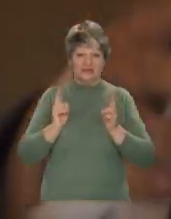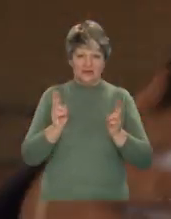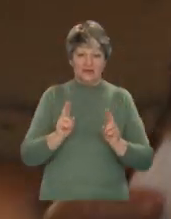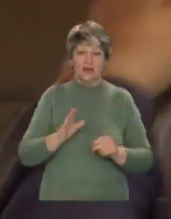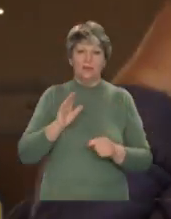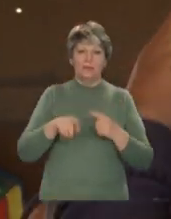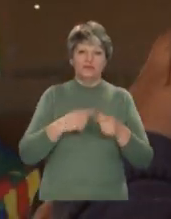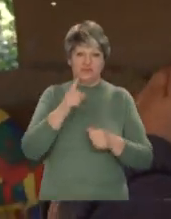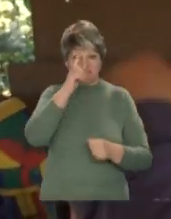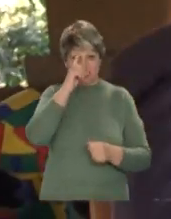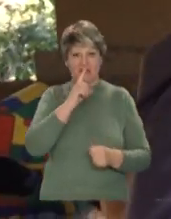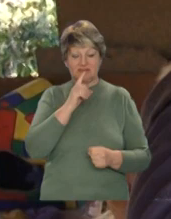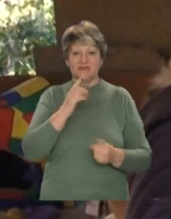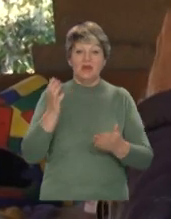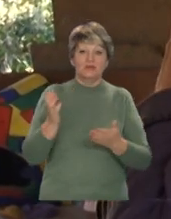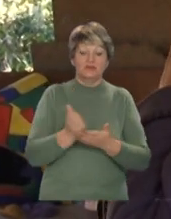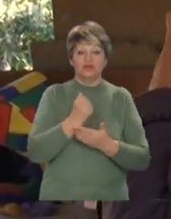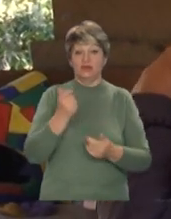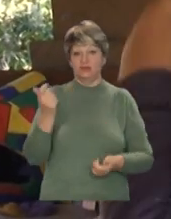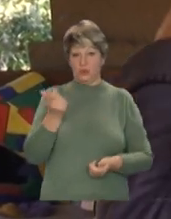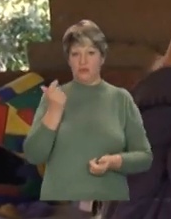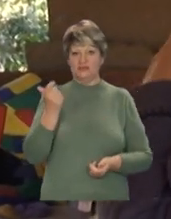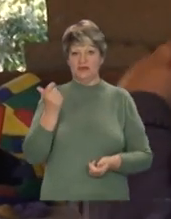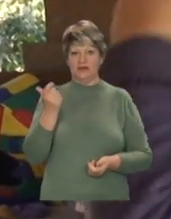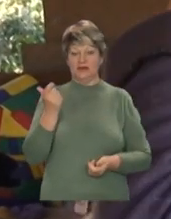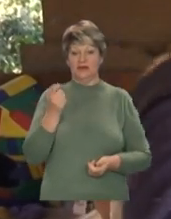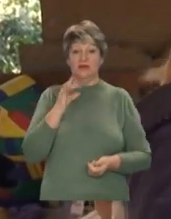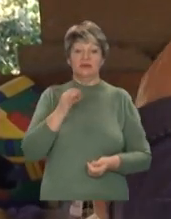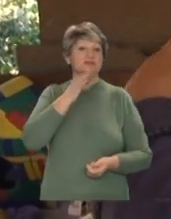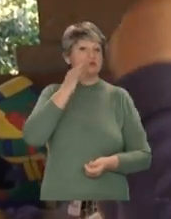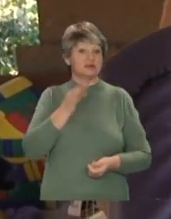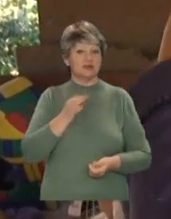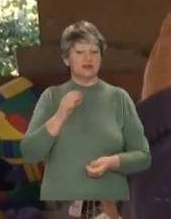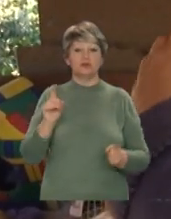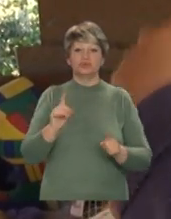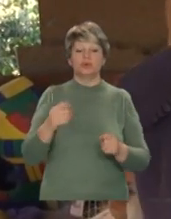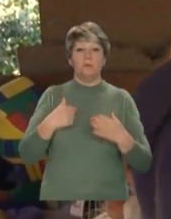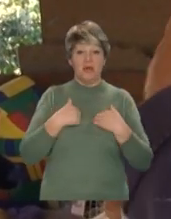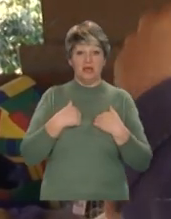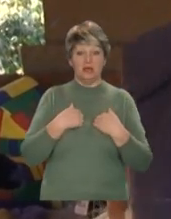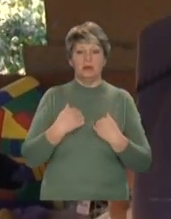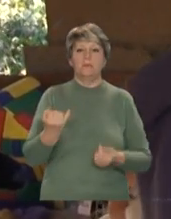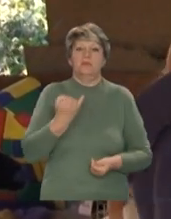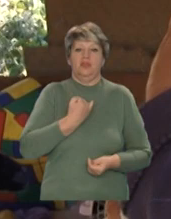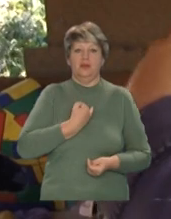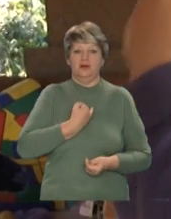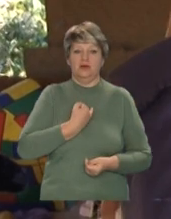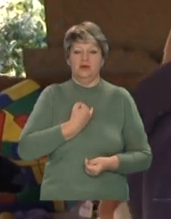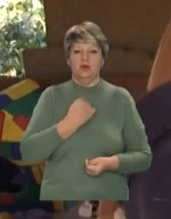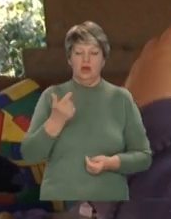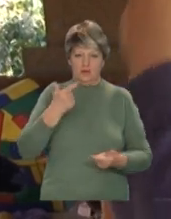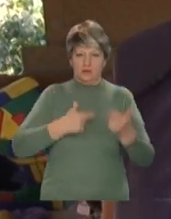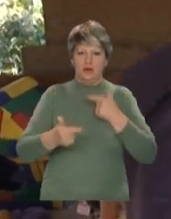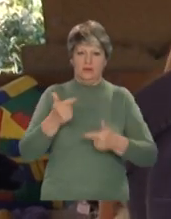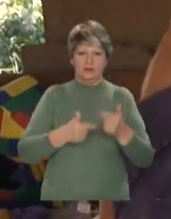через місяць знайшлася хазяйка і сказала, що ми плохие, только грубыми словами, потому